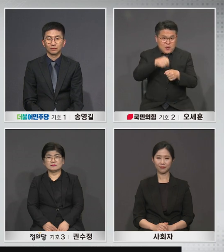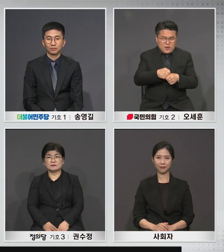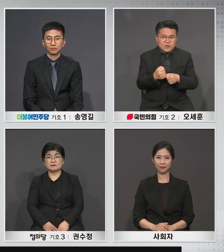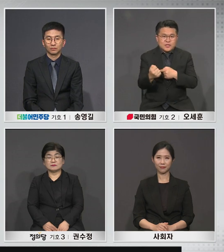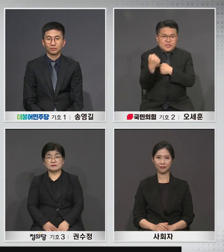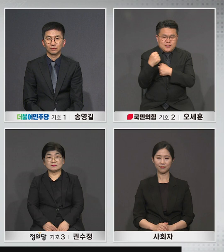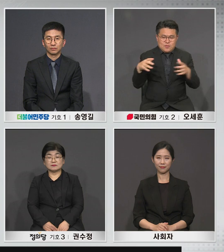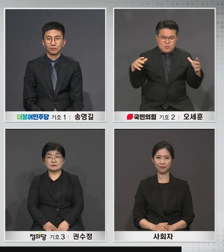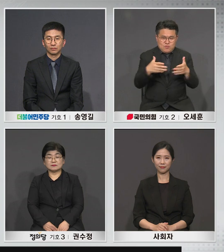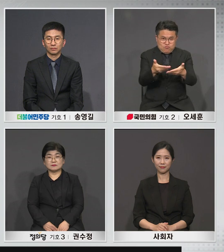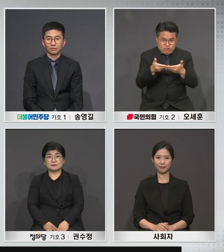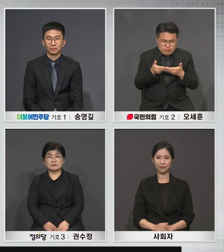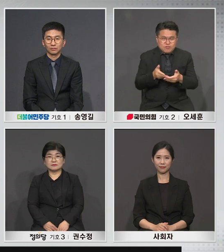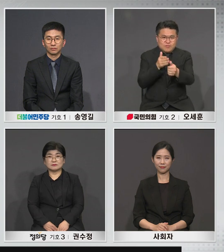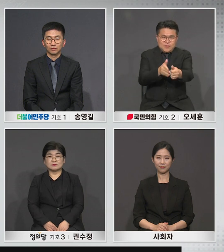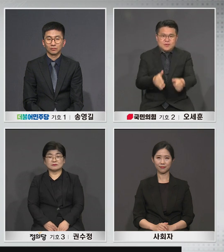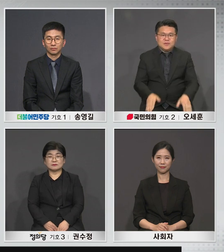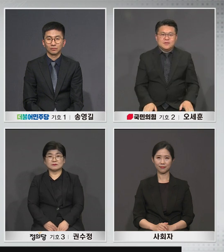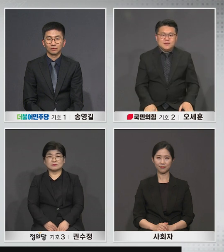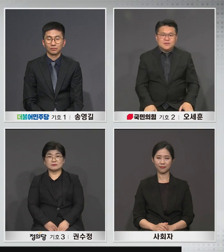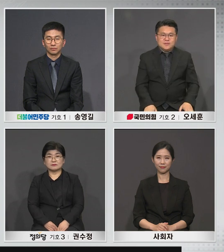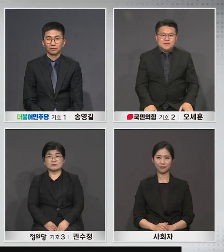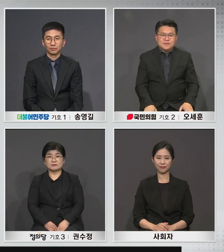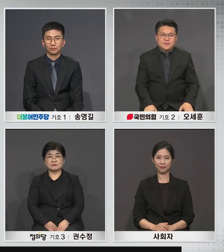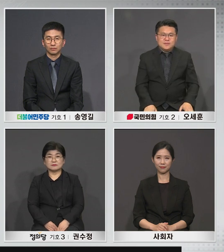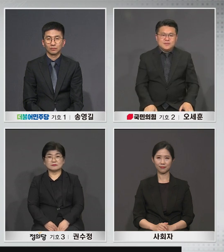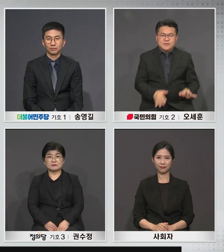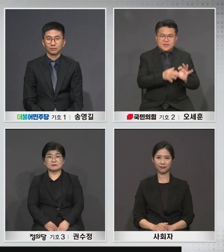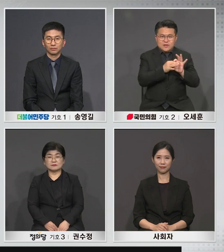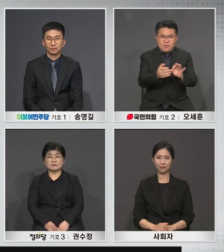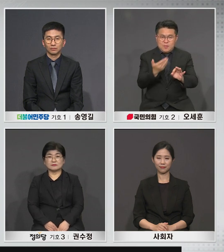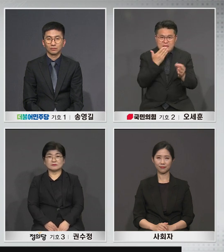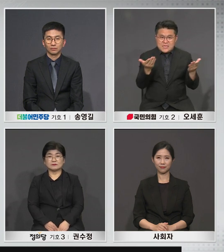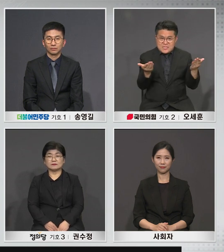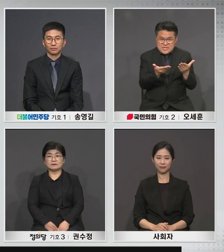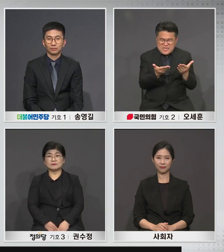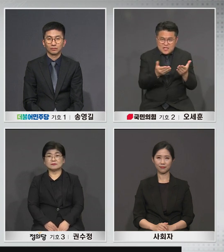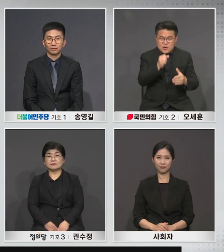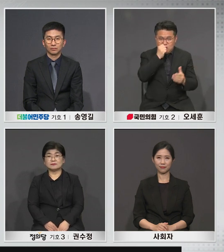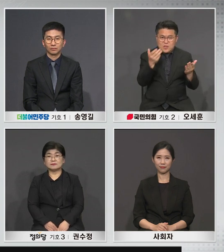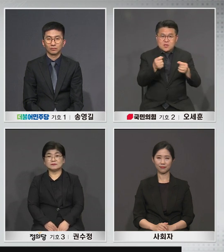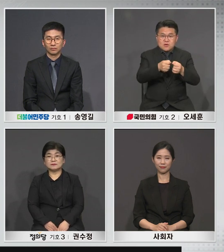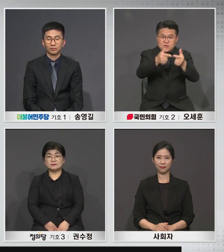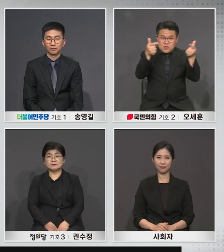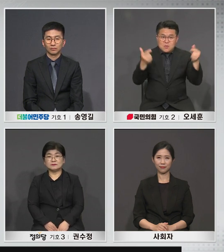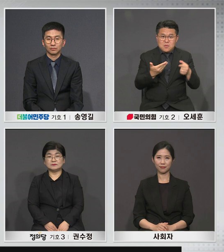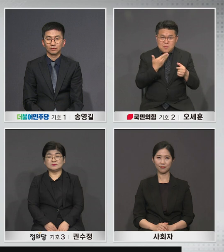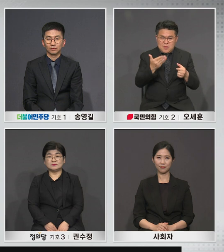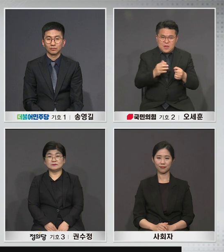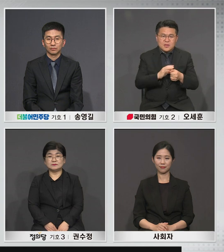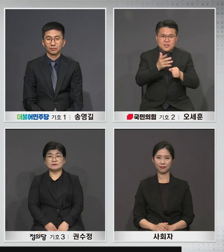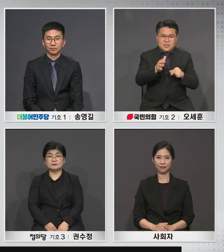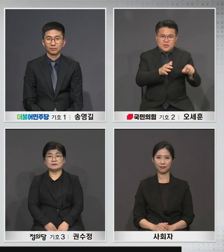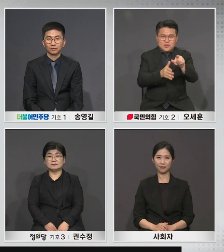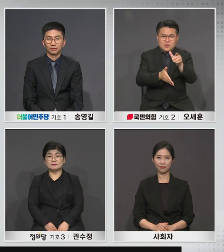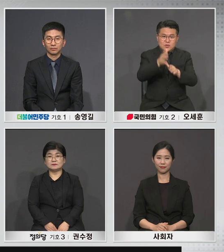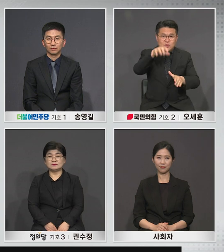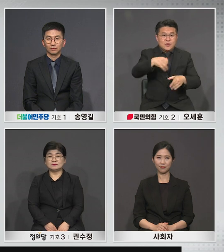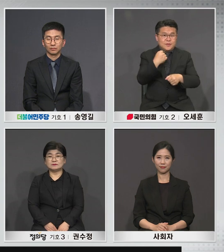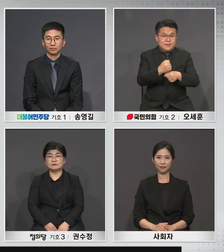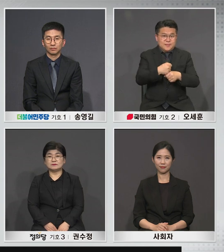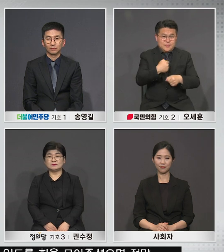모아주셨으면 정말 좋겠습니다. 지속가능한 일자리, 양질의 일자리 많이 만들어내는 글로벌 선도도시 만들겠습니다.